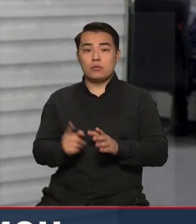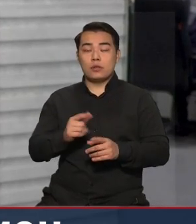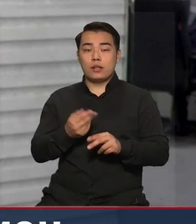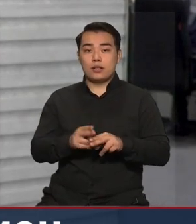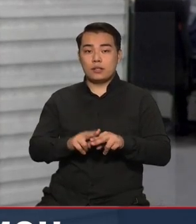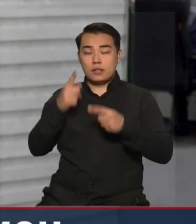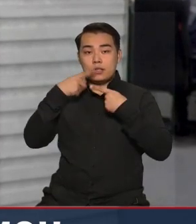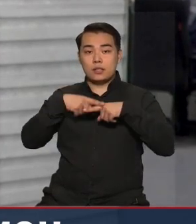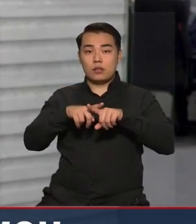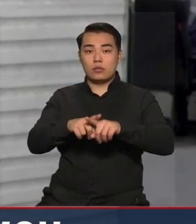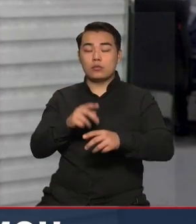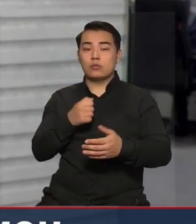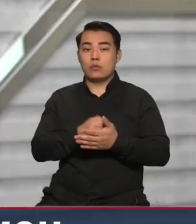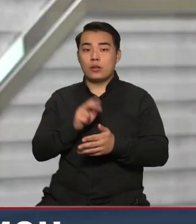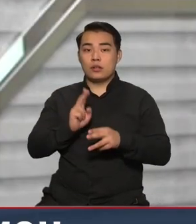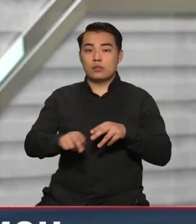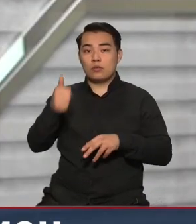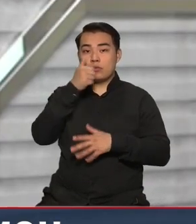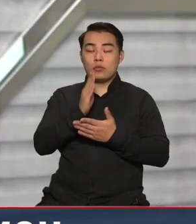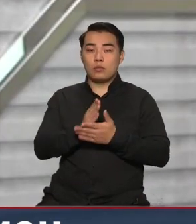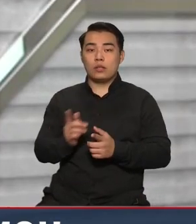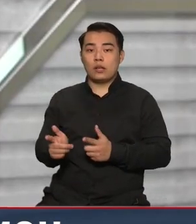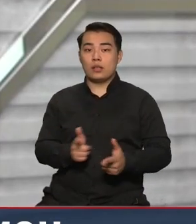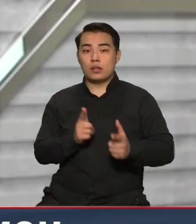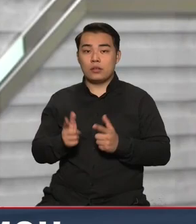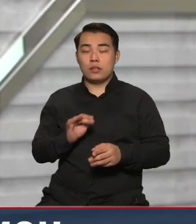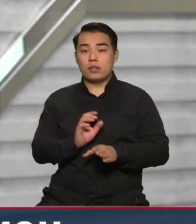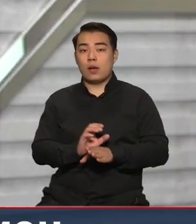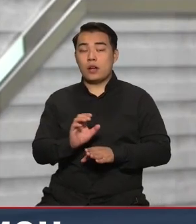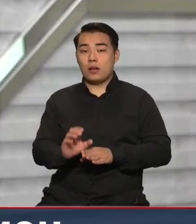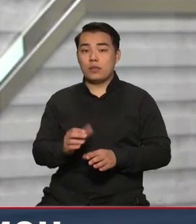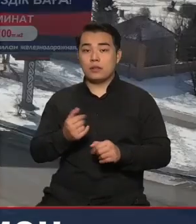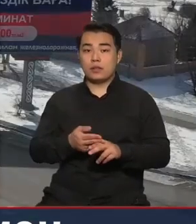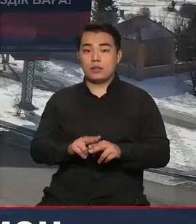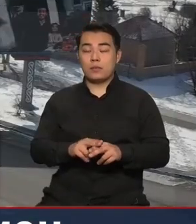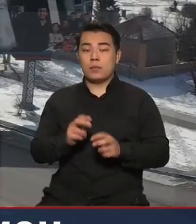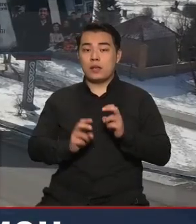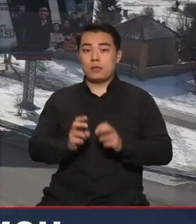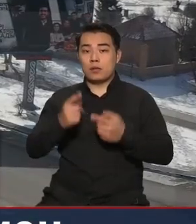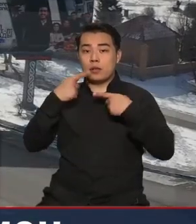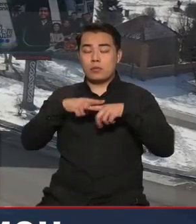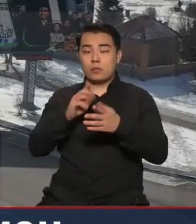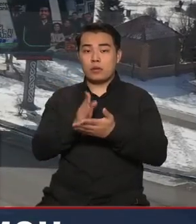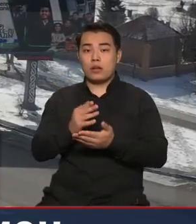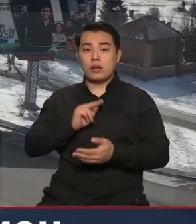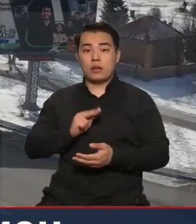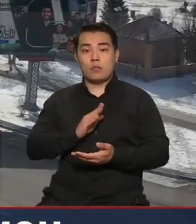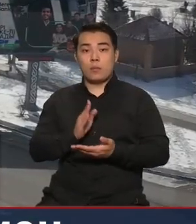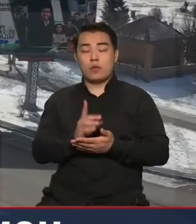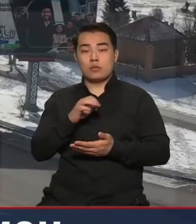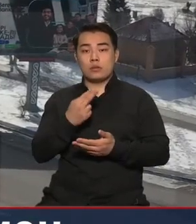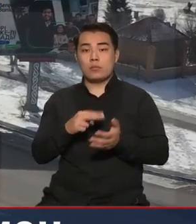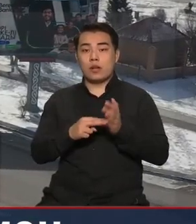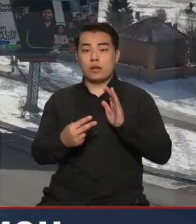оборудование до конца года уже будет изготовлено и направлено непосредственно на предприятие. Активно реализуются в регионе и социальные проекты.